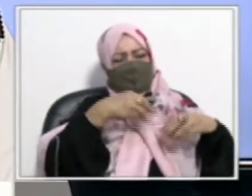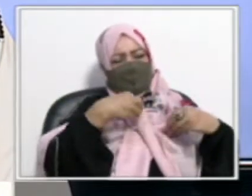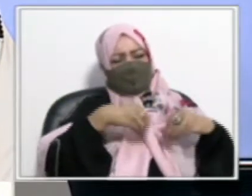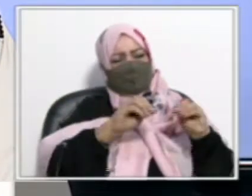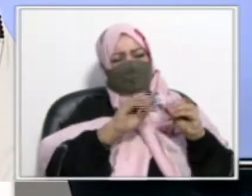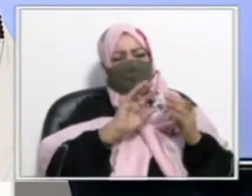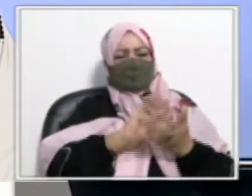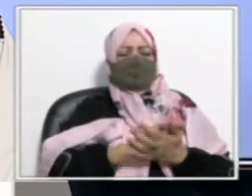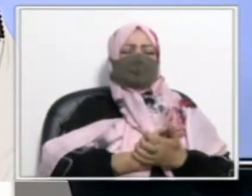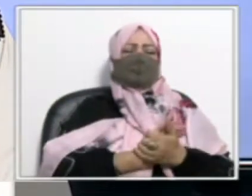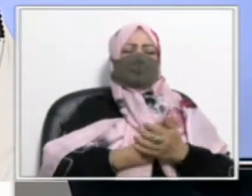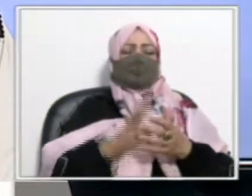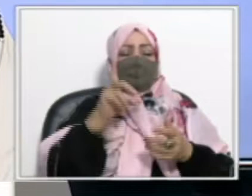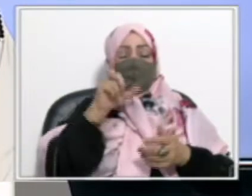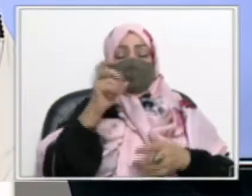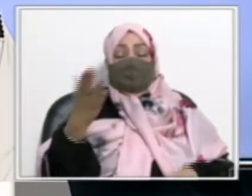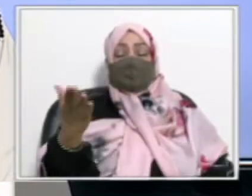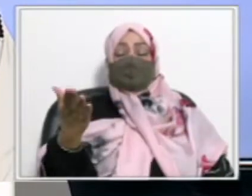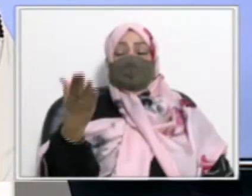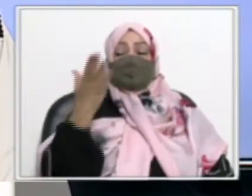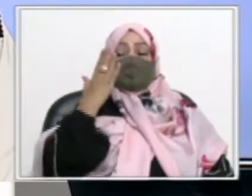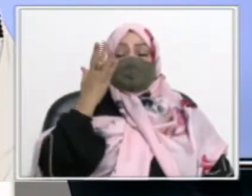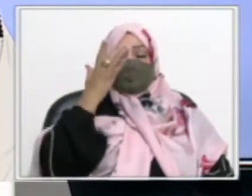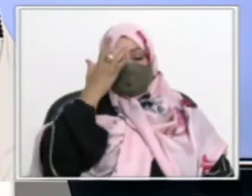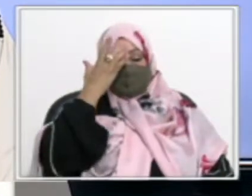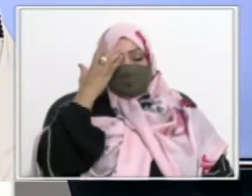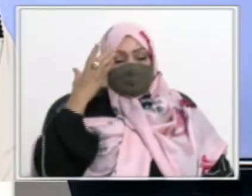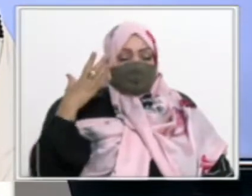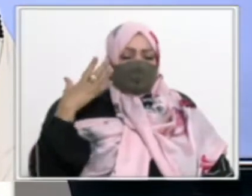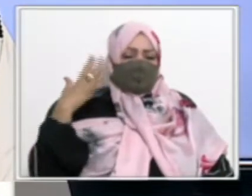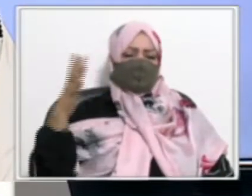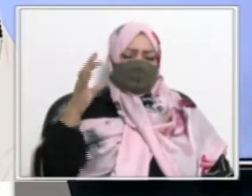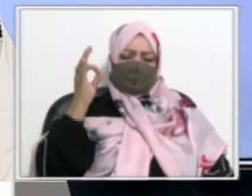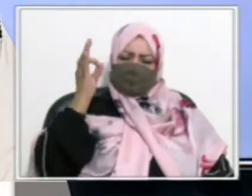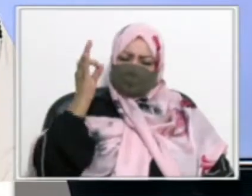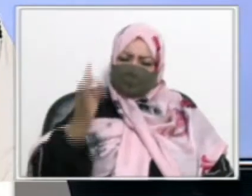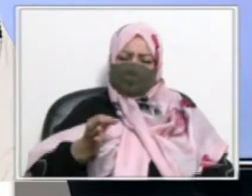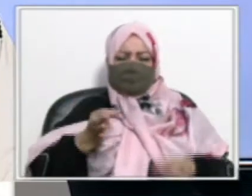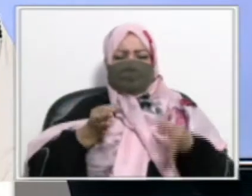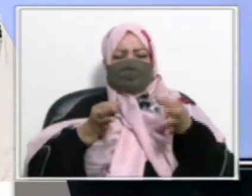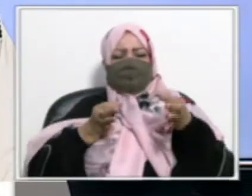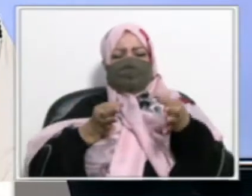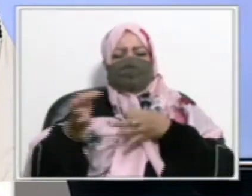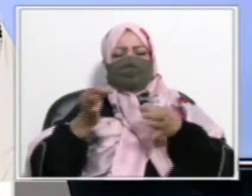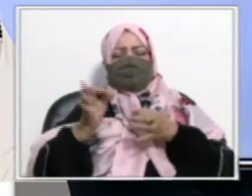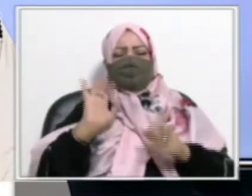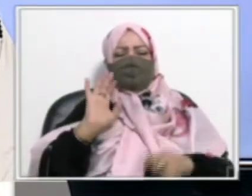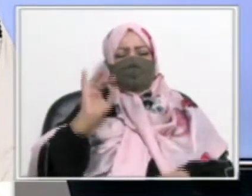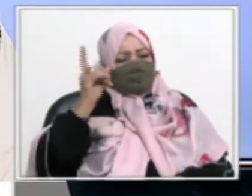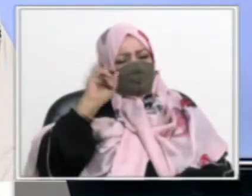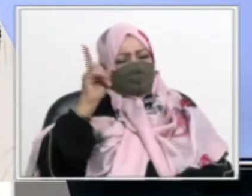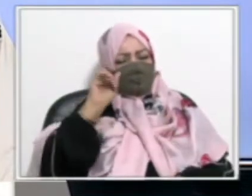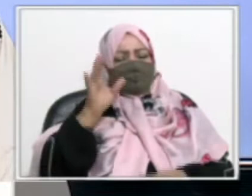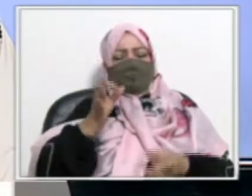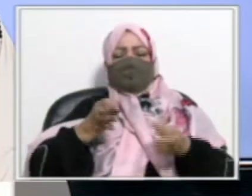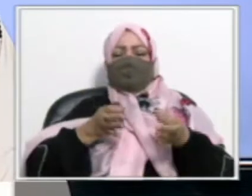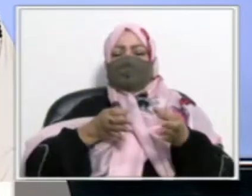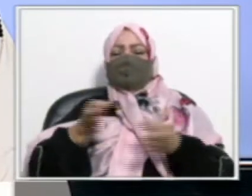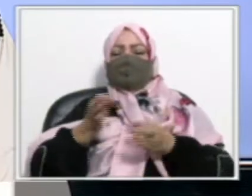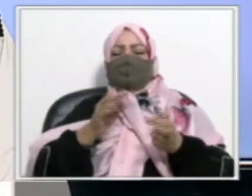على المواعدة وبناء على الأجل الذي يضرب بينك وبين المصرف، يعني إن بدا لك الرد